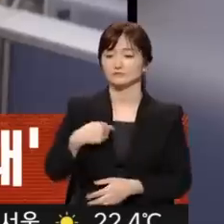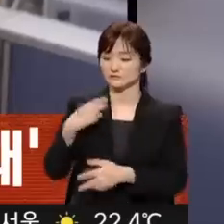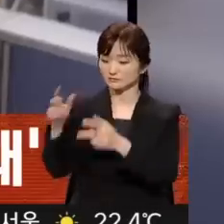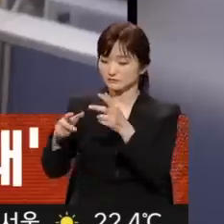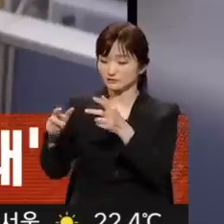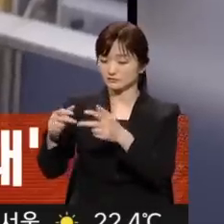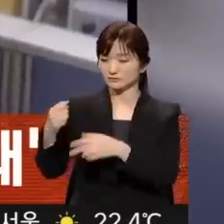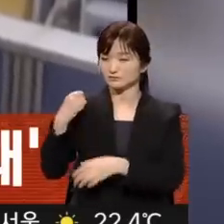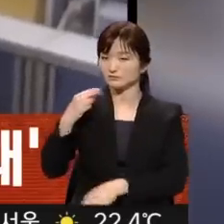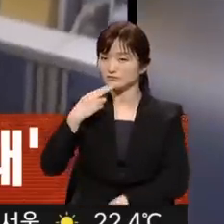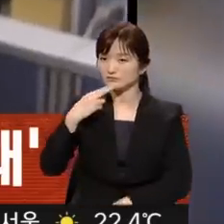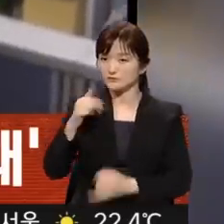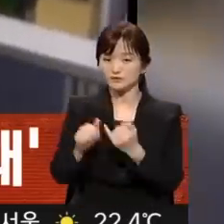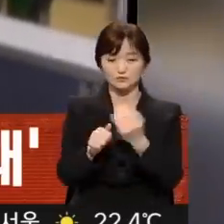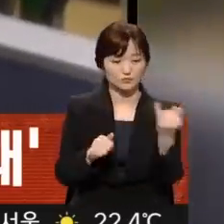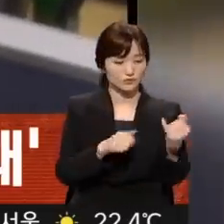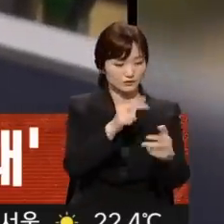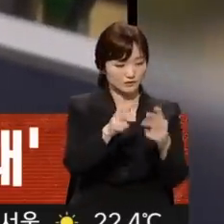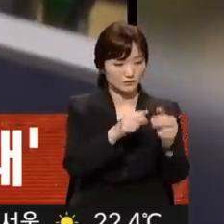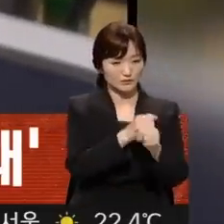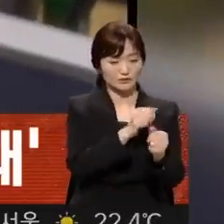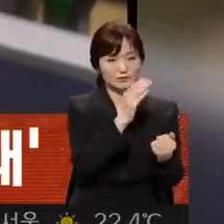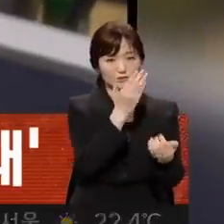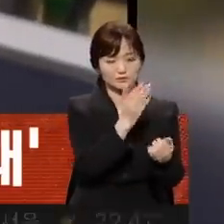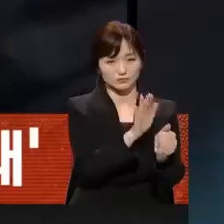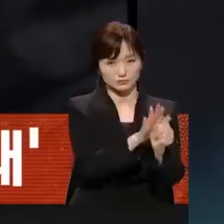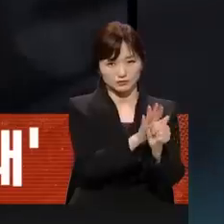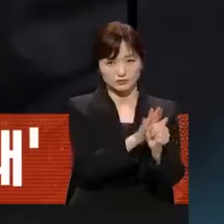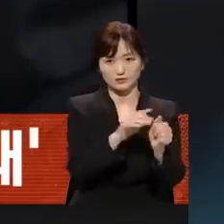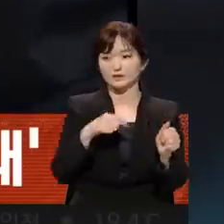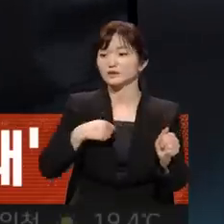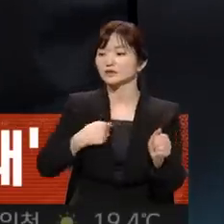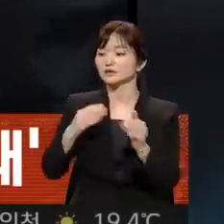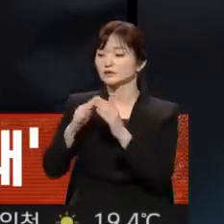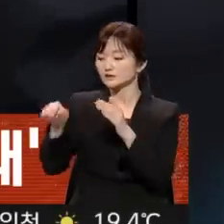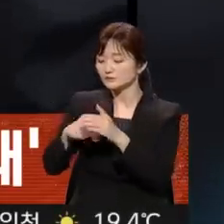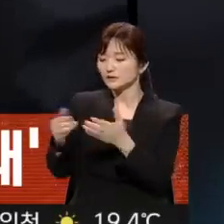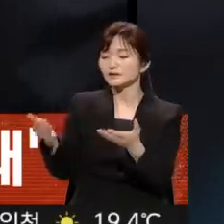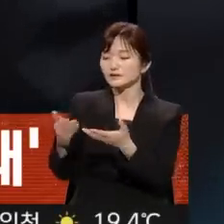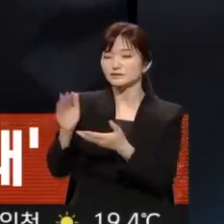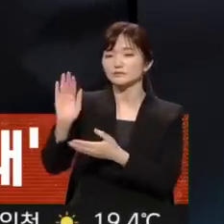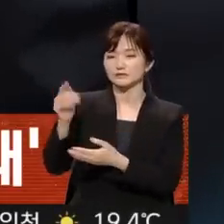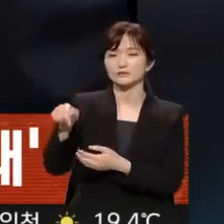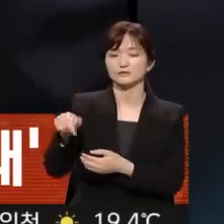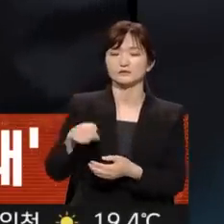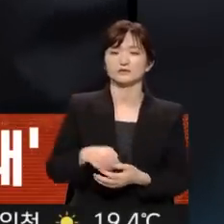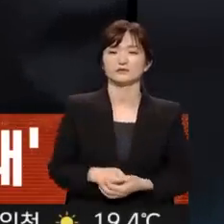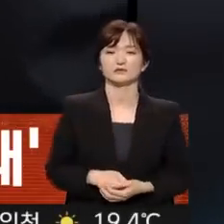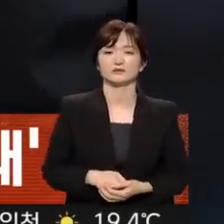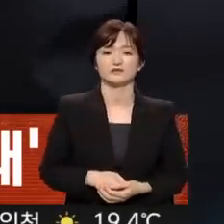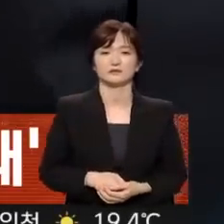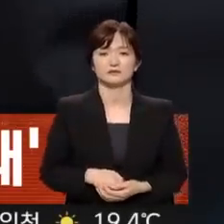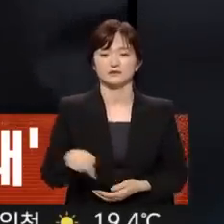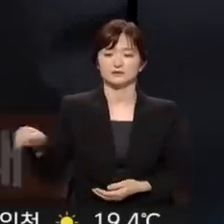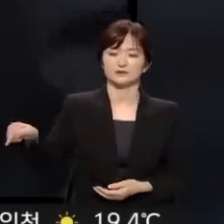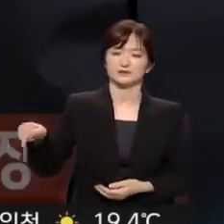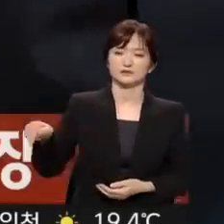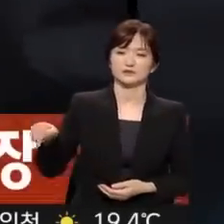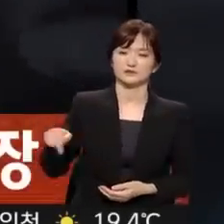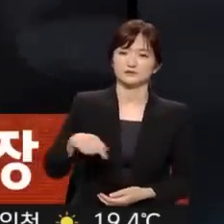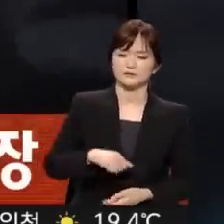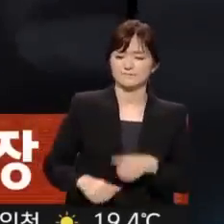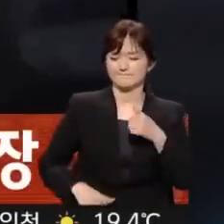없다라고 하면은 부인이 사업을 하게 하고 자기는 집안에서 집안일을 하면 돼요. 아하. 그런데 그것을 갖다가 이제 본인은 이기지 못하고 결국